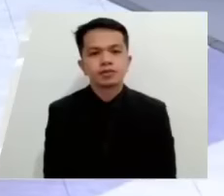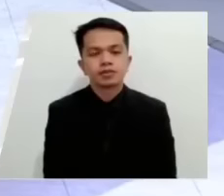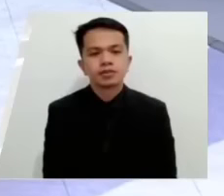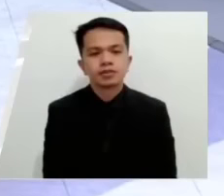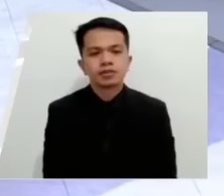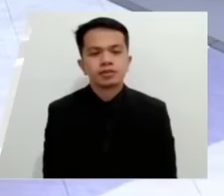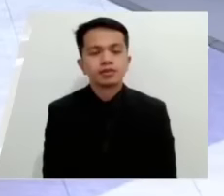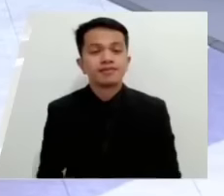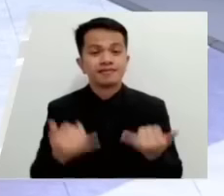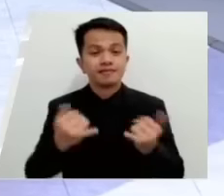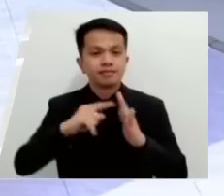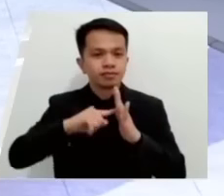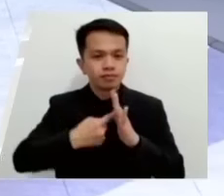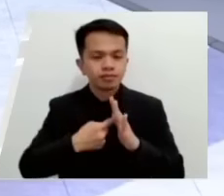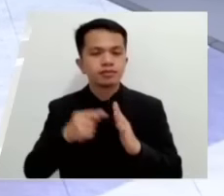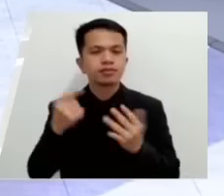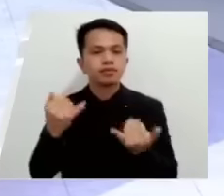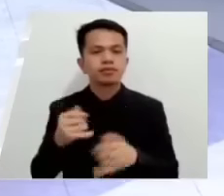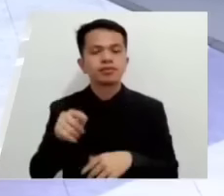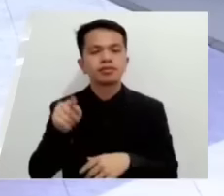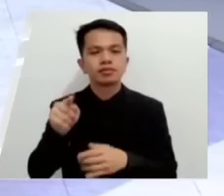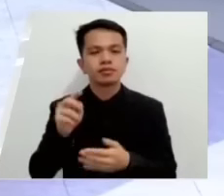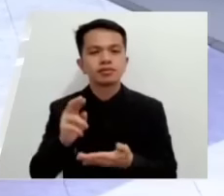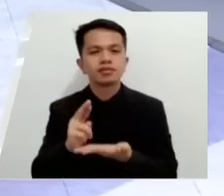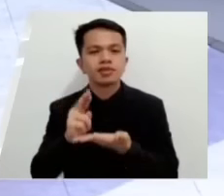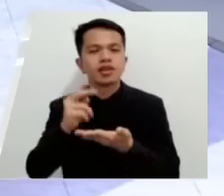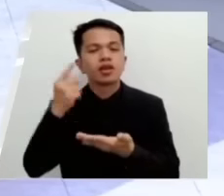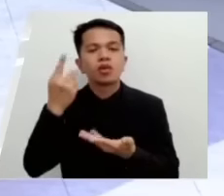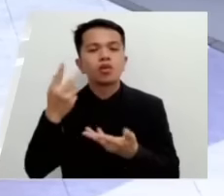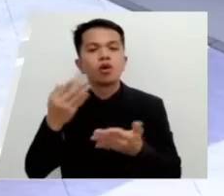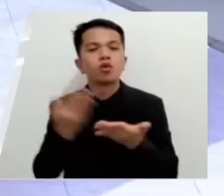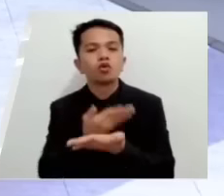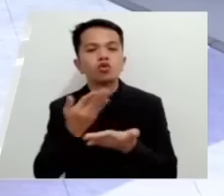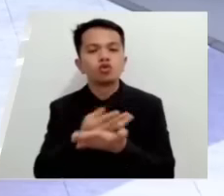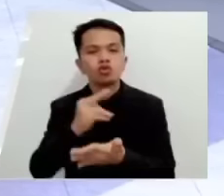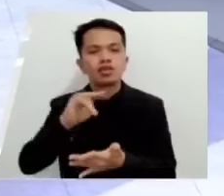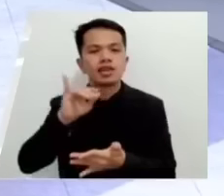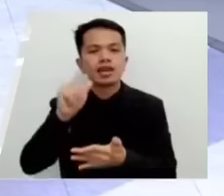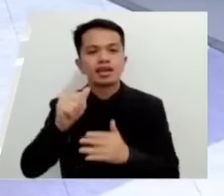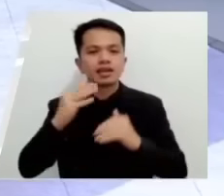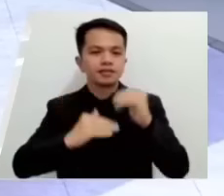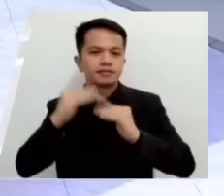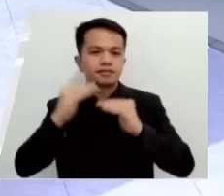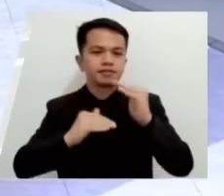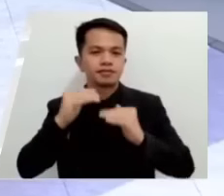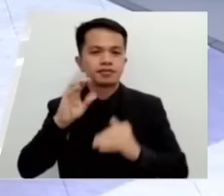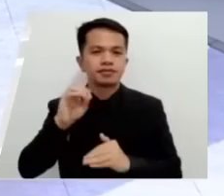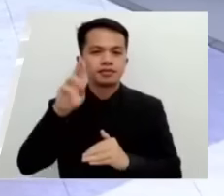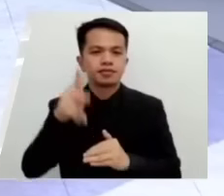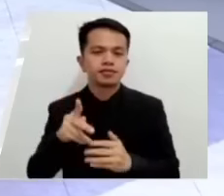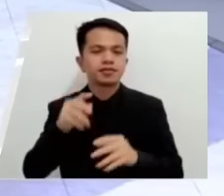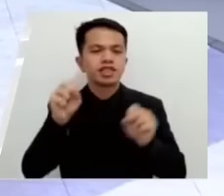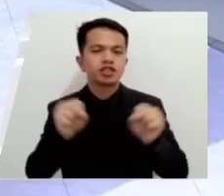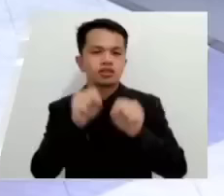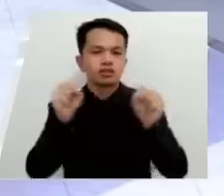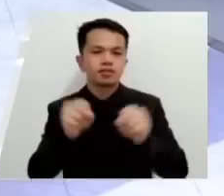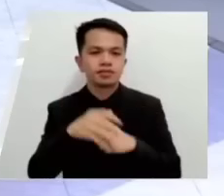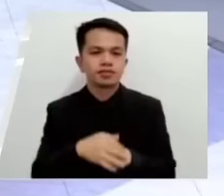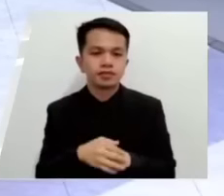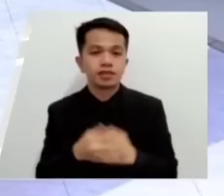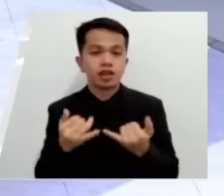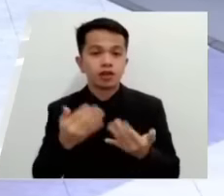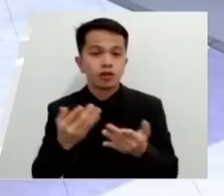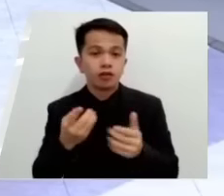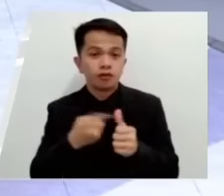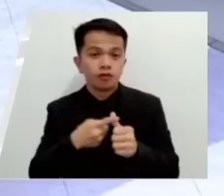Magsisimula ng rehabilitasyon sa NAIA sa turnover nito sa new NAIA Infrastructure Corporation simula sa Sabado. At sa unang taon pa lang,